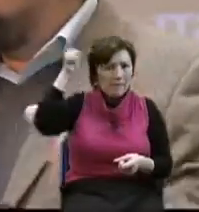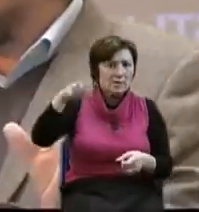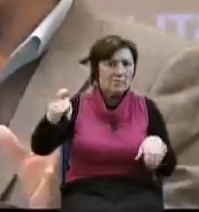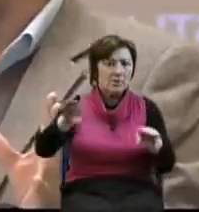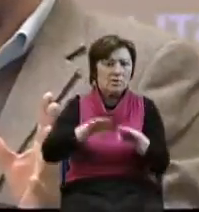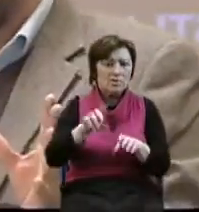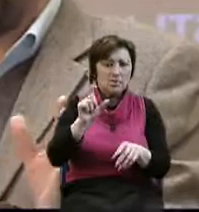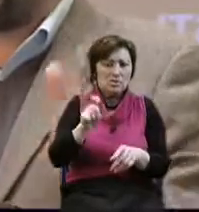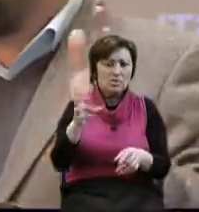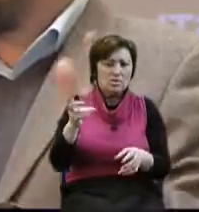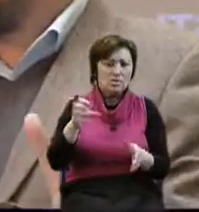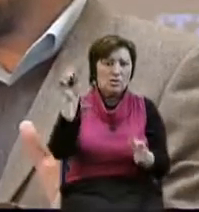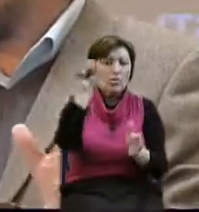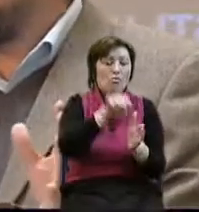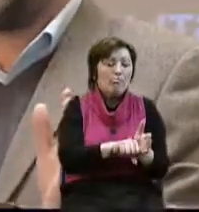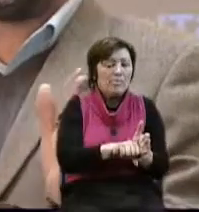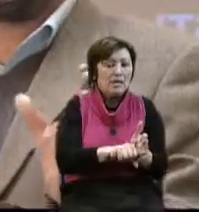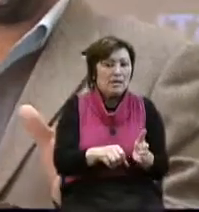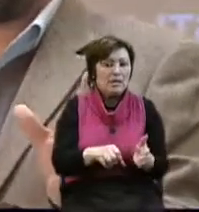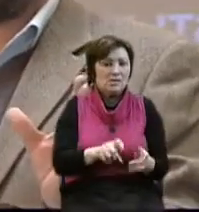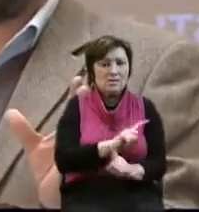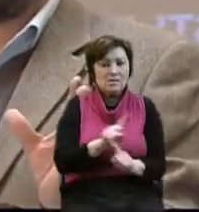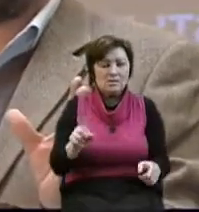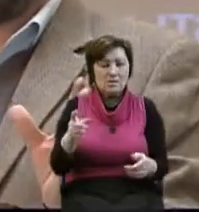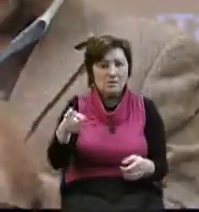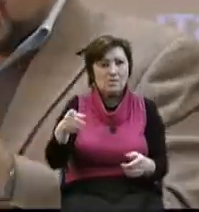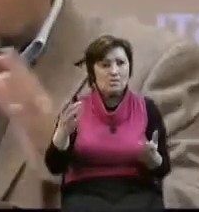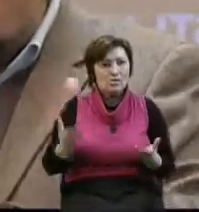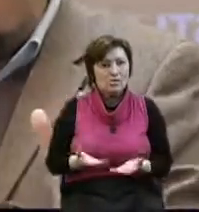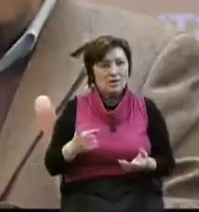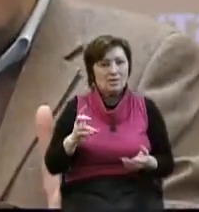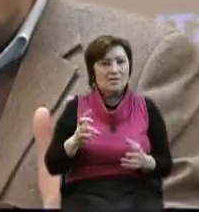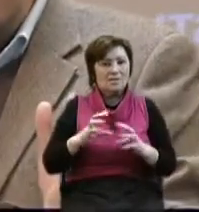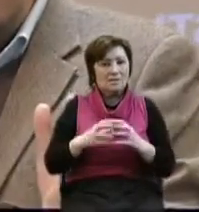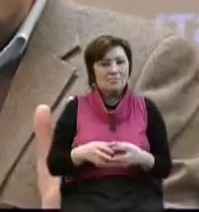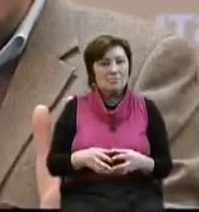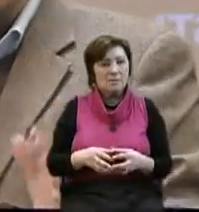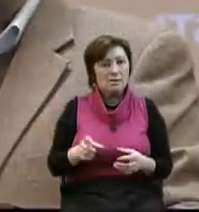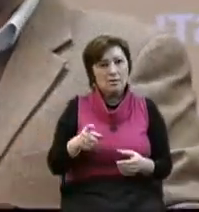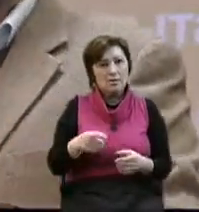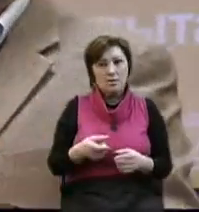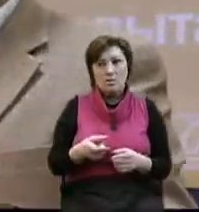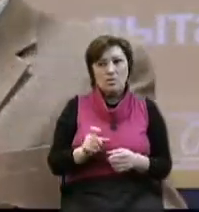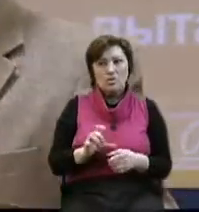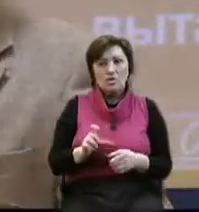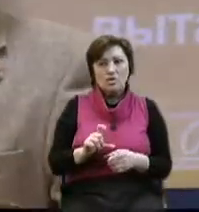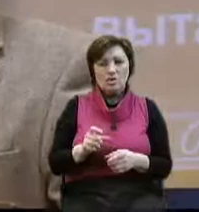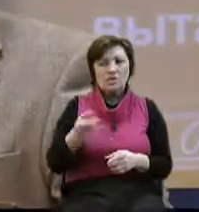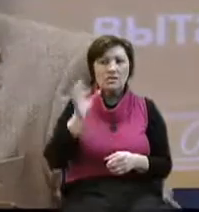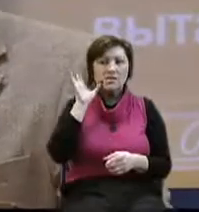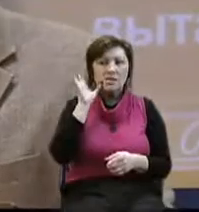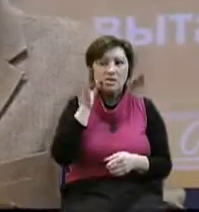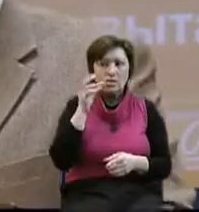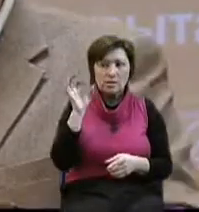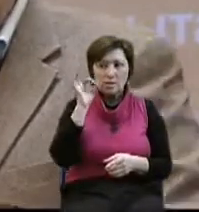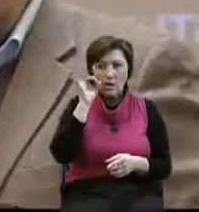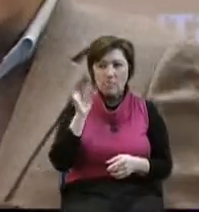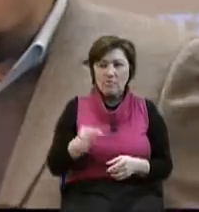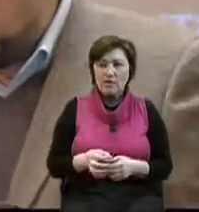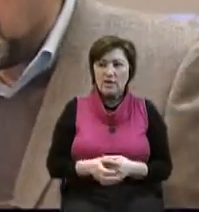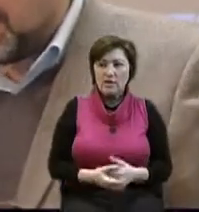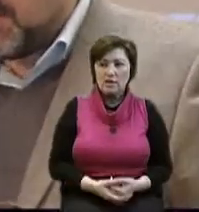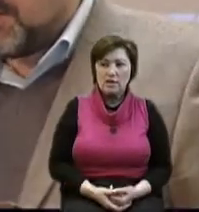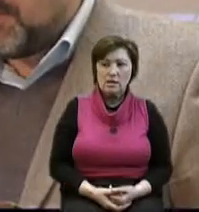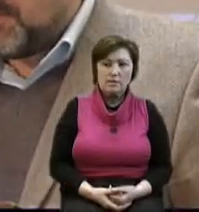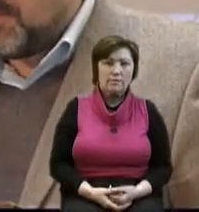нужно убить, он не имеет права для жизни жить на этой земле. Это серьезное обвинение. И Иисус задает им простой вопрос в отношении